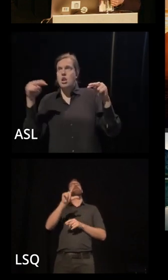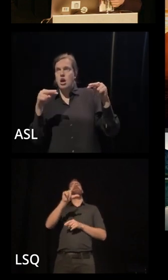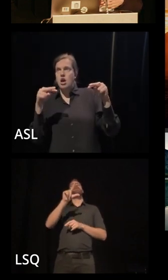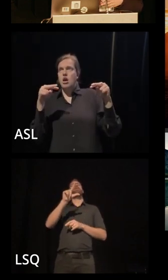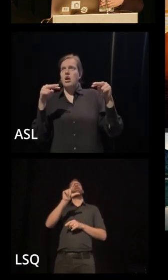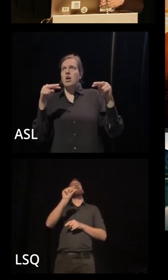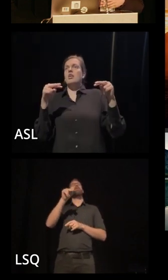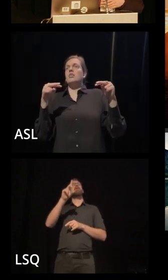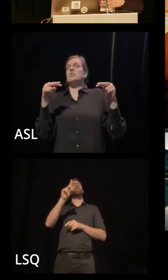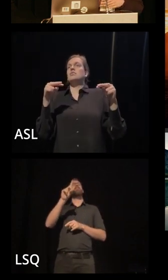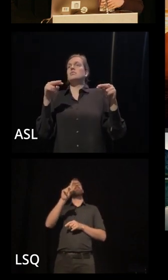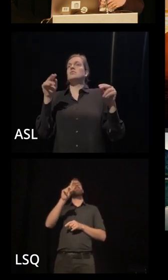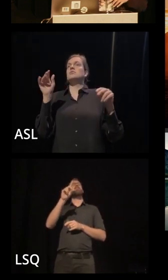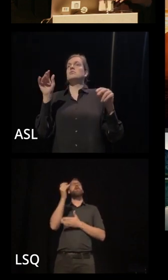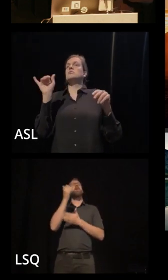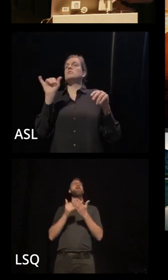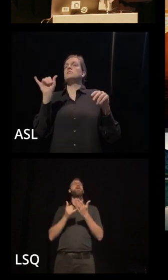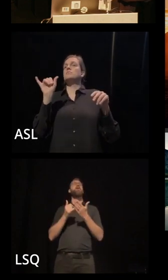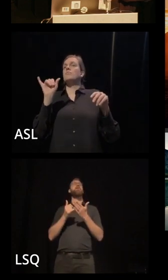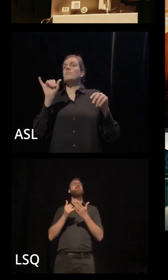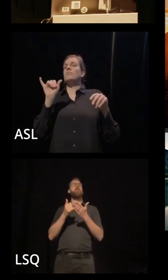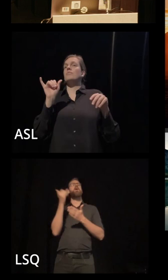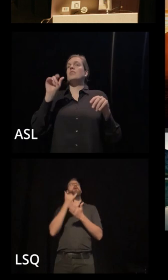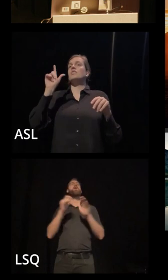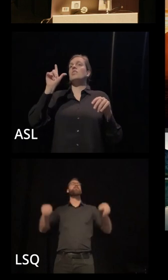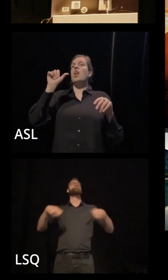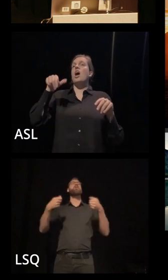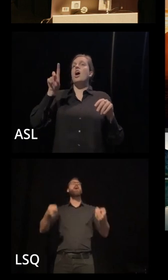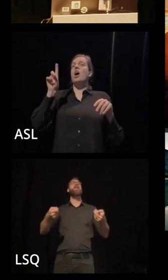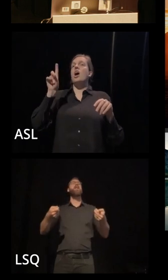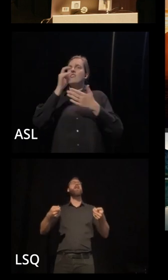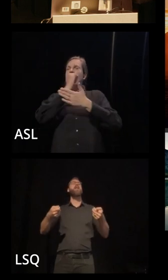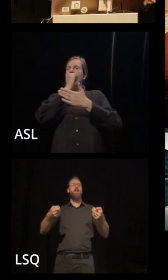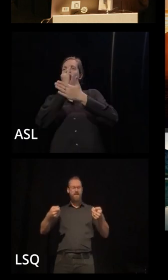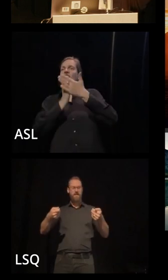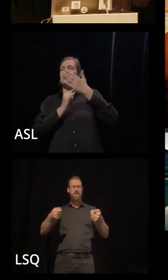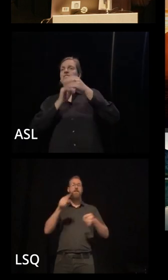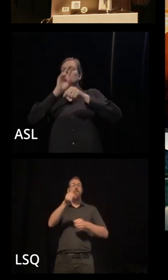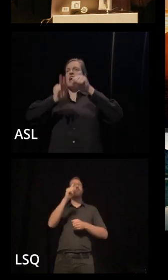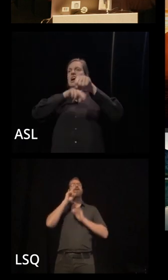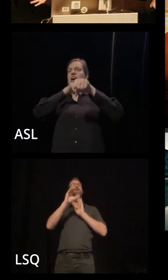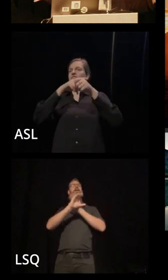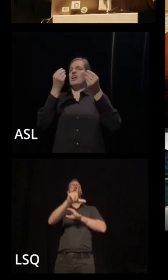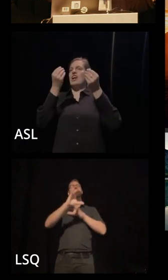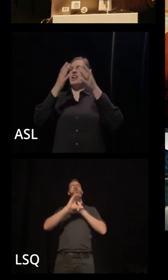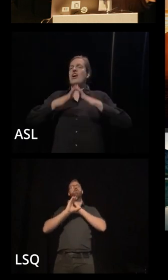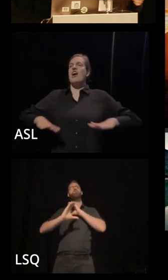Sun Tunnels de Nancy Holt, c'est vraiment des immenses tubes de béton qu'elle a